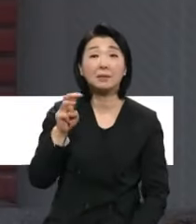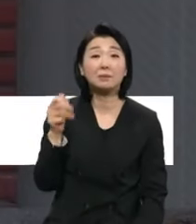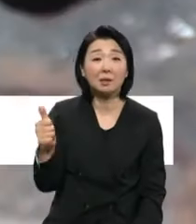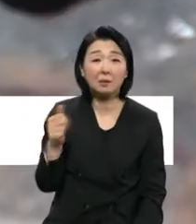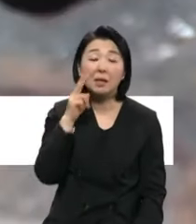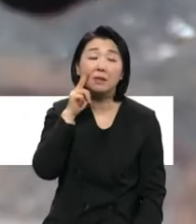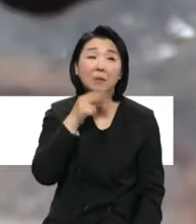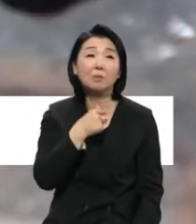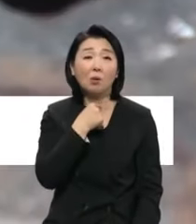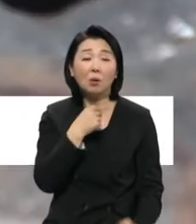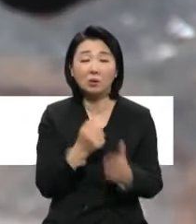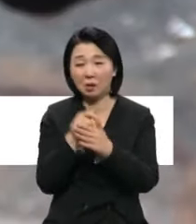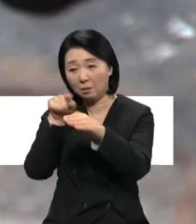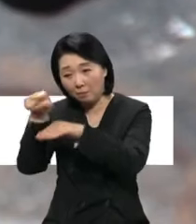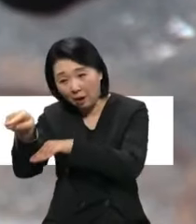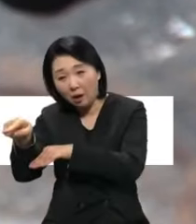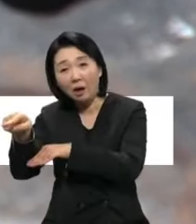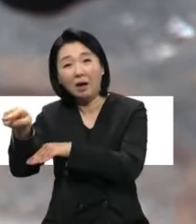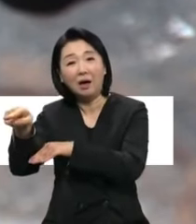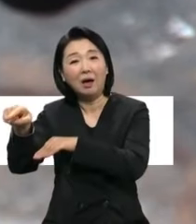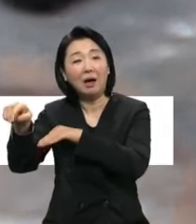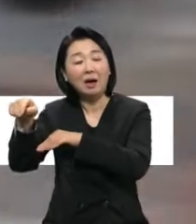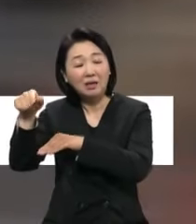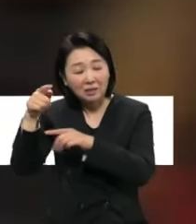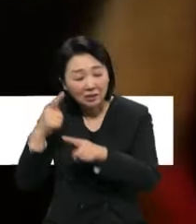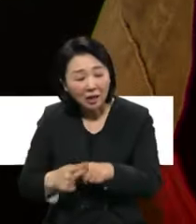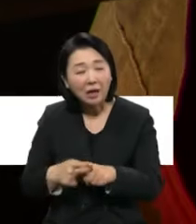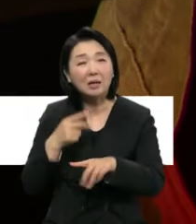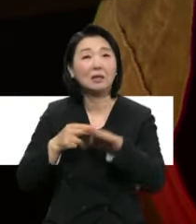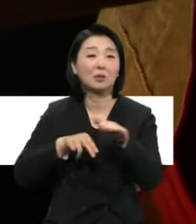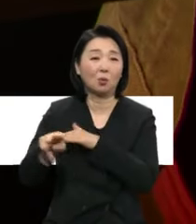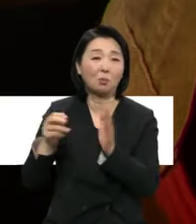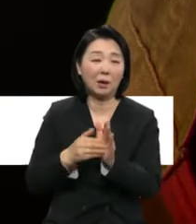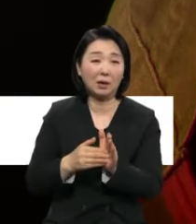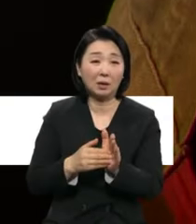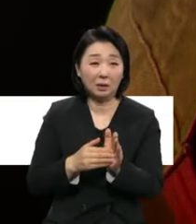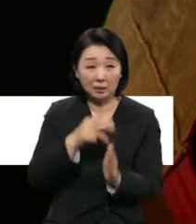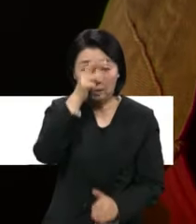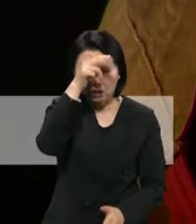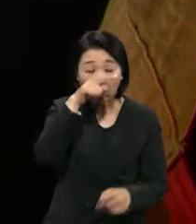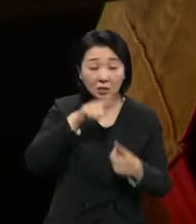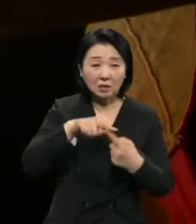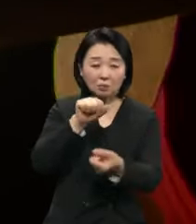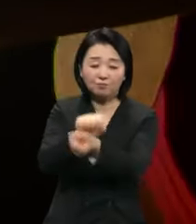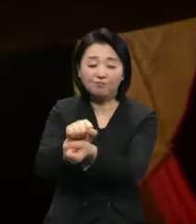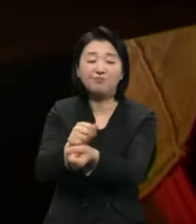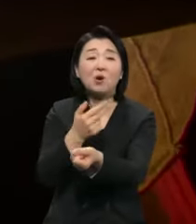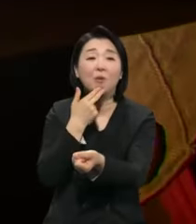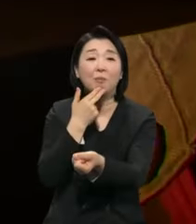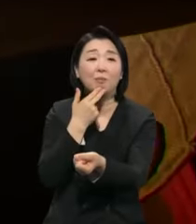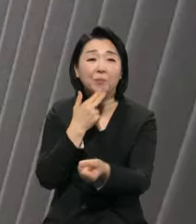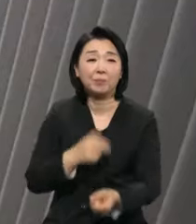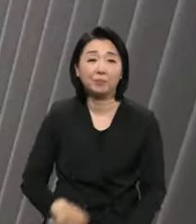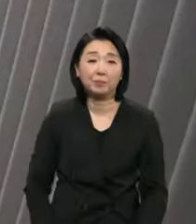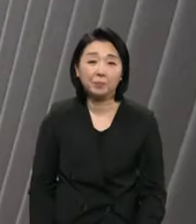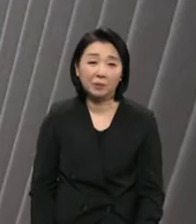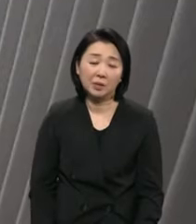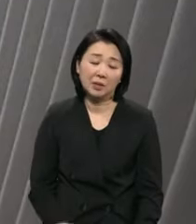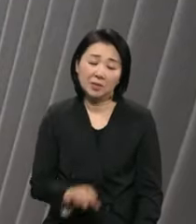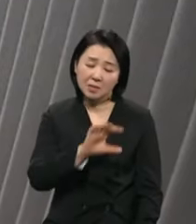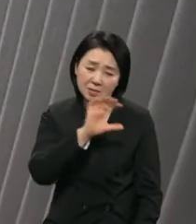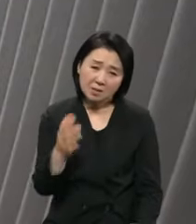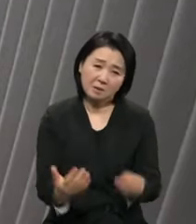담배를 피우겠다며 밖으로 나왔다가 그대로 도망쳤습니다. 경찰은 이때도 수갑을 채우지 않았습니다. 비슷한 일이